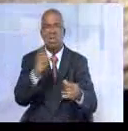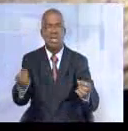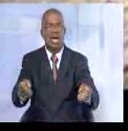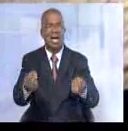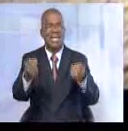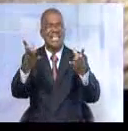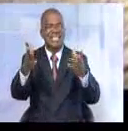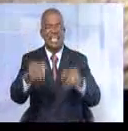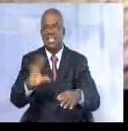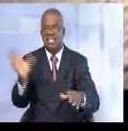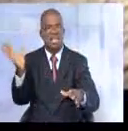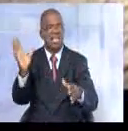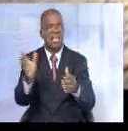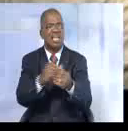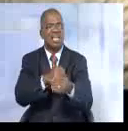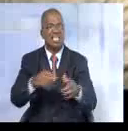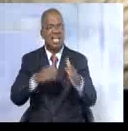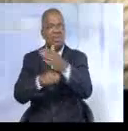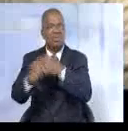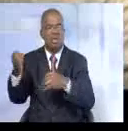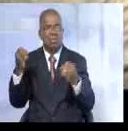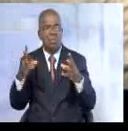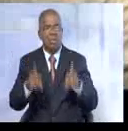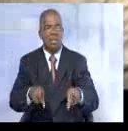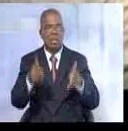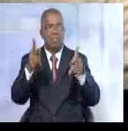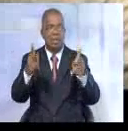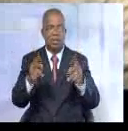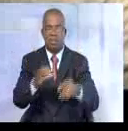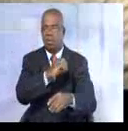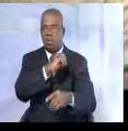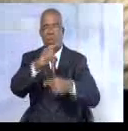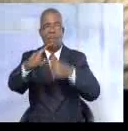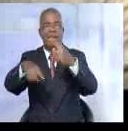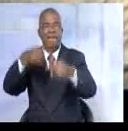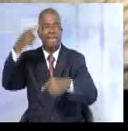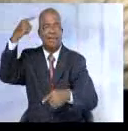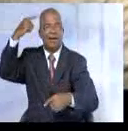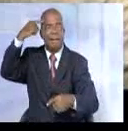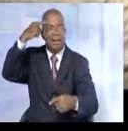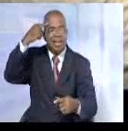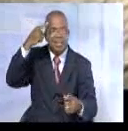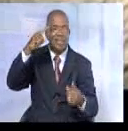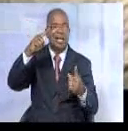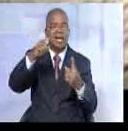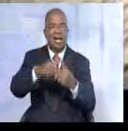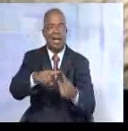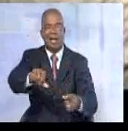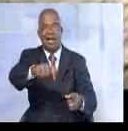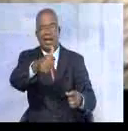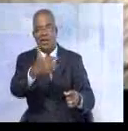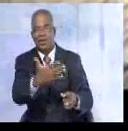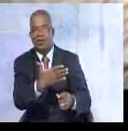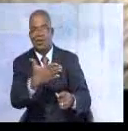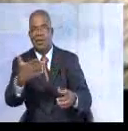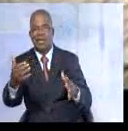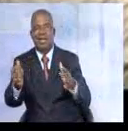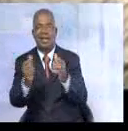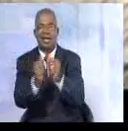complètement abandonner les centrales nucléaires. Ça, c'est avec le soutien